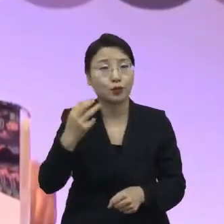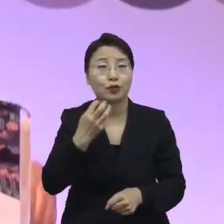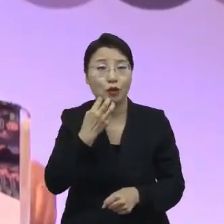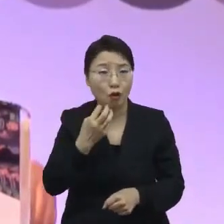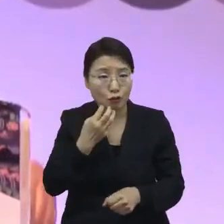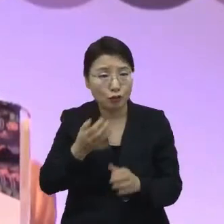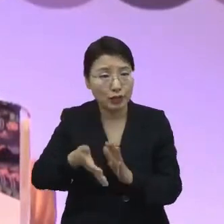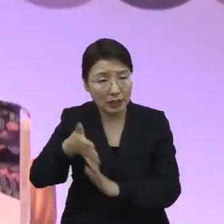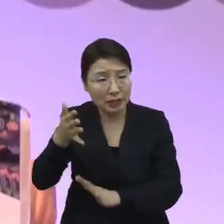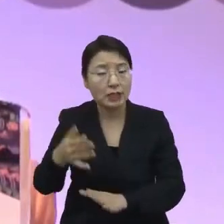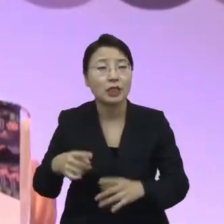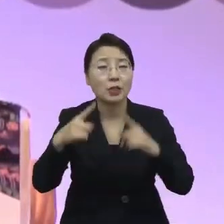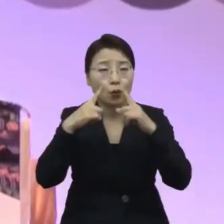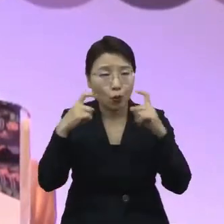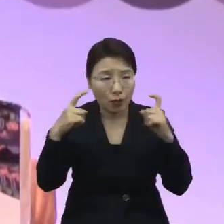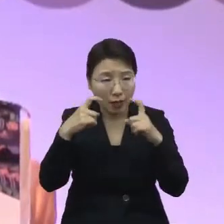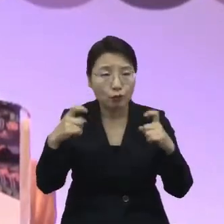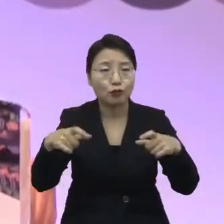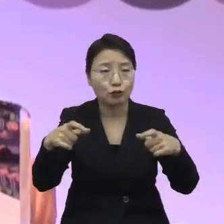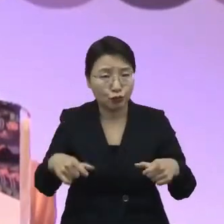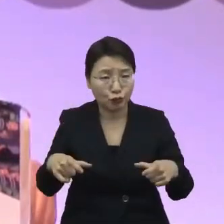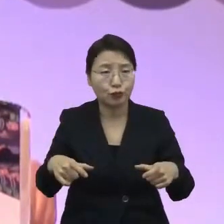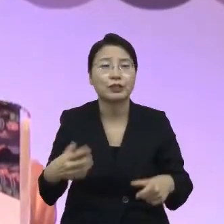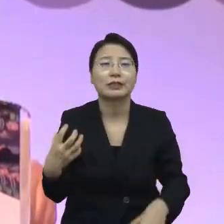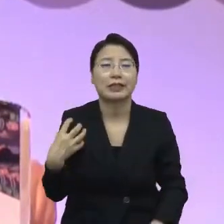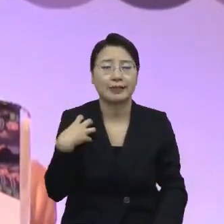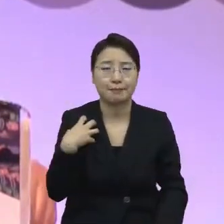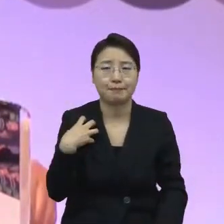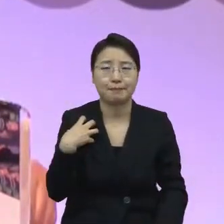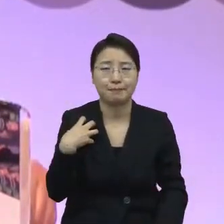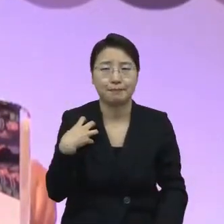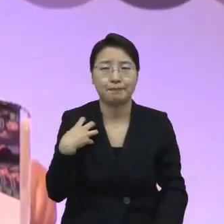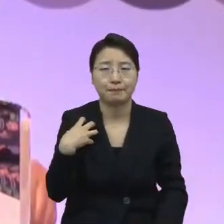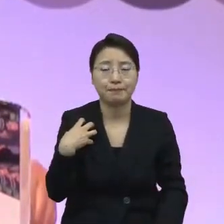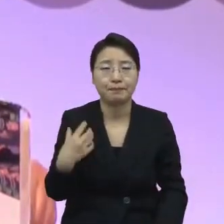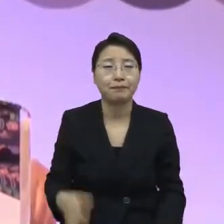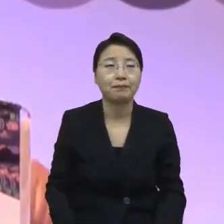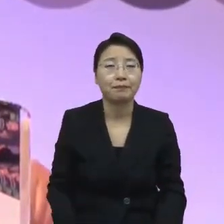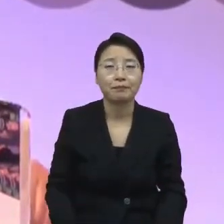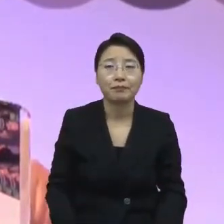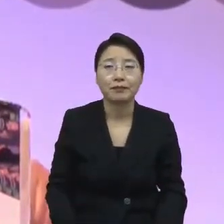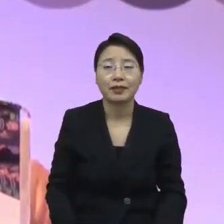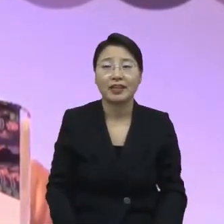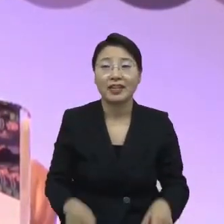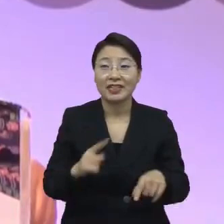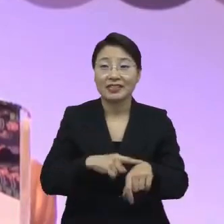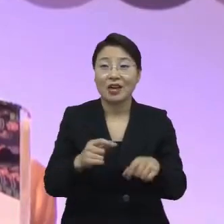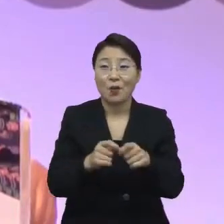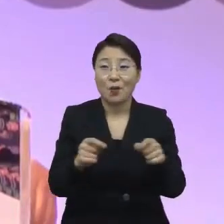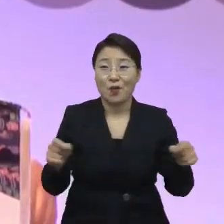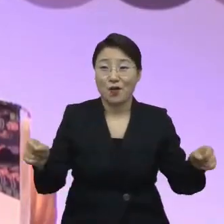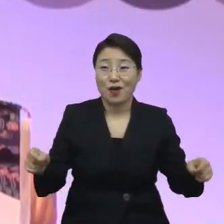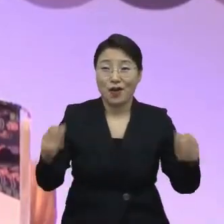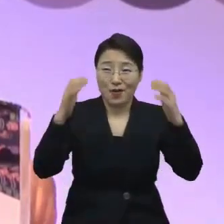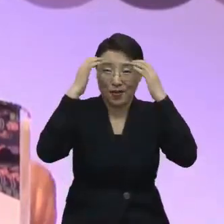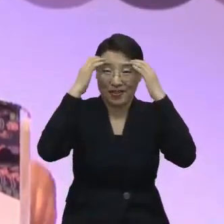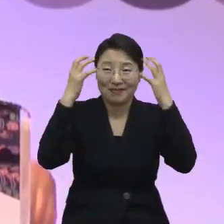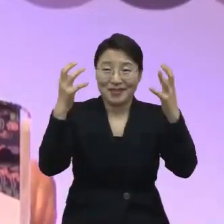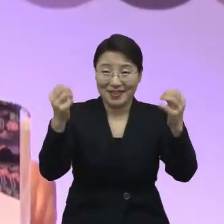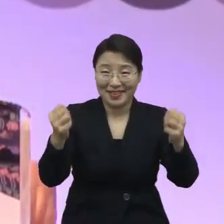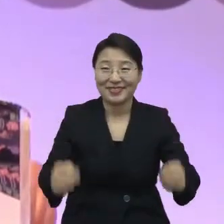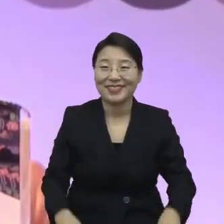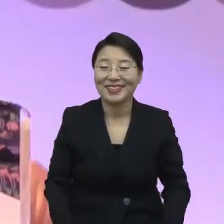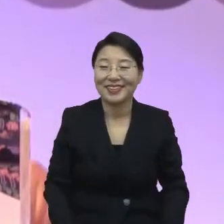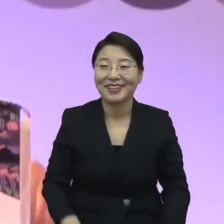서울시와 동대문구에 주어진 과제가 아닌가 싶습니다. 여러분 긴 시간 고생하셨고요.